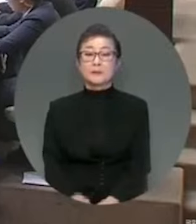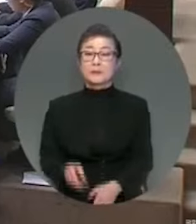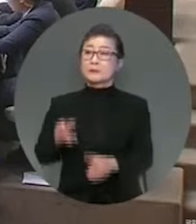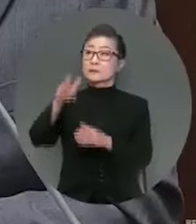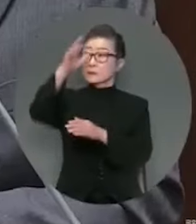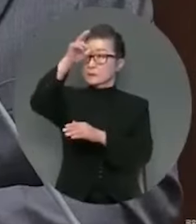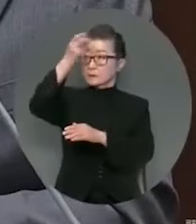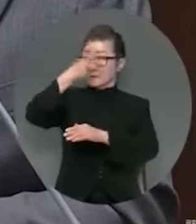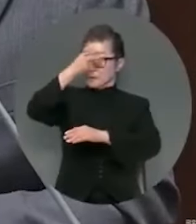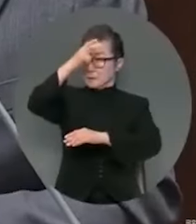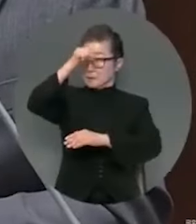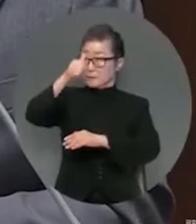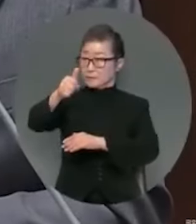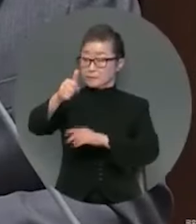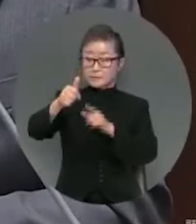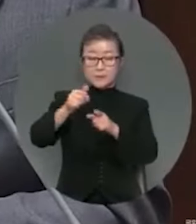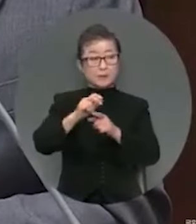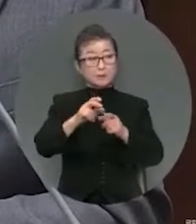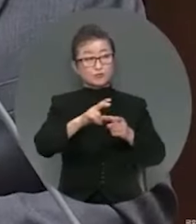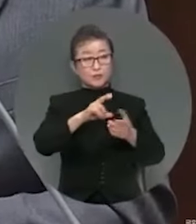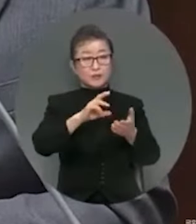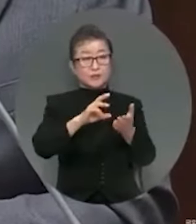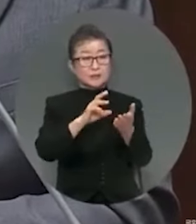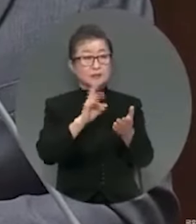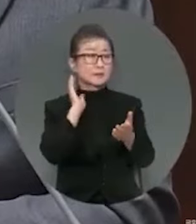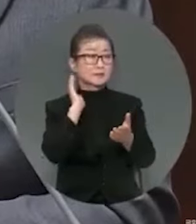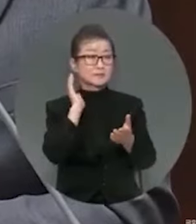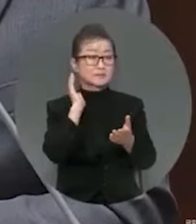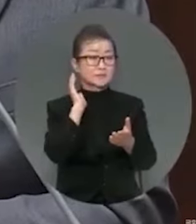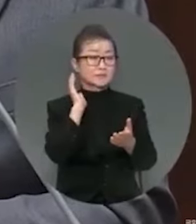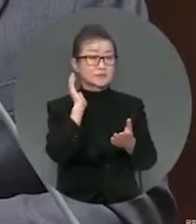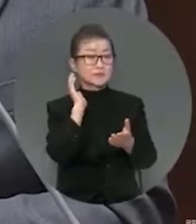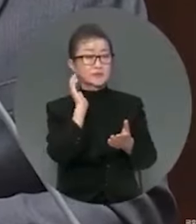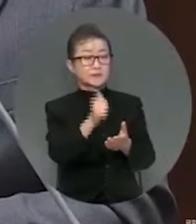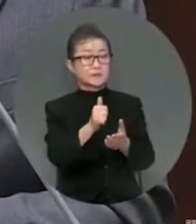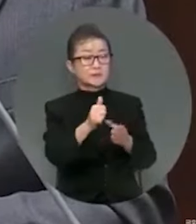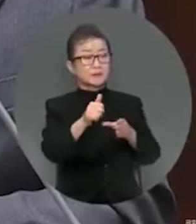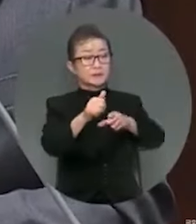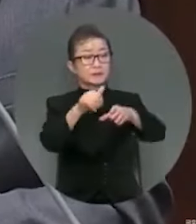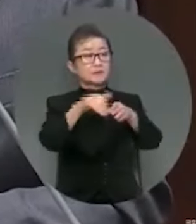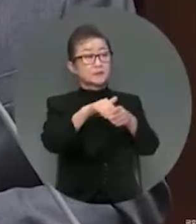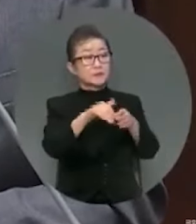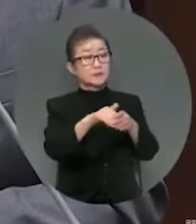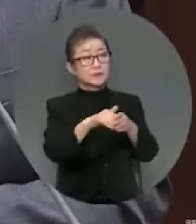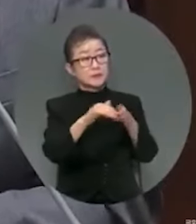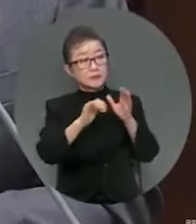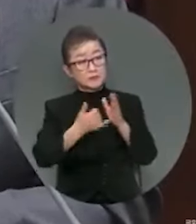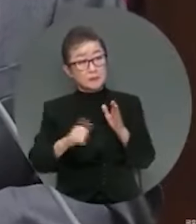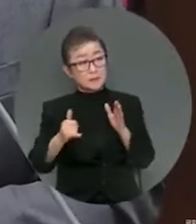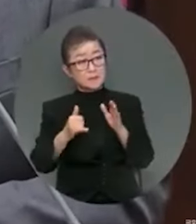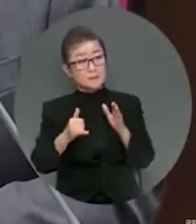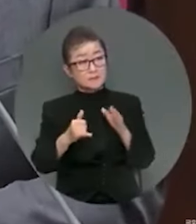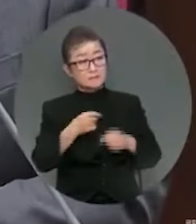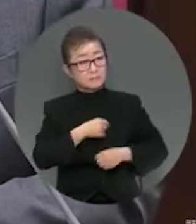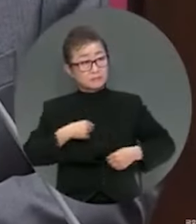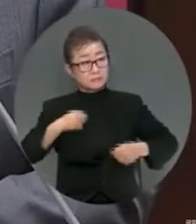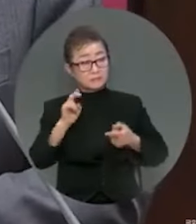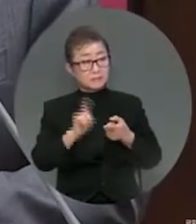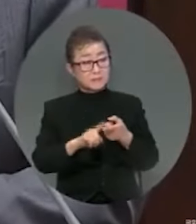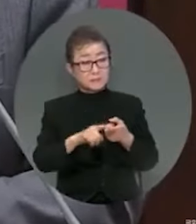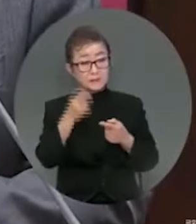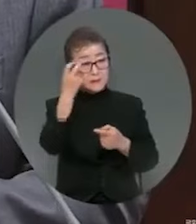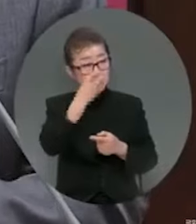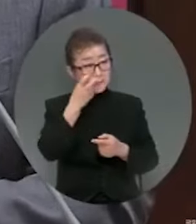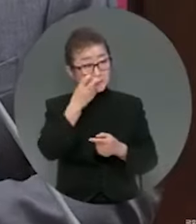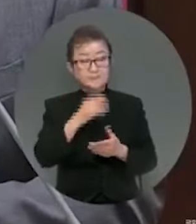검찰에서 문재인 전 대통령 가족 비리 의혹을 수사하고 있죠? 수사하고 있는 것으로 알고 있습니다. 예. 전직